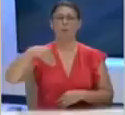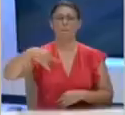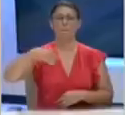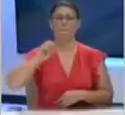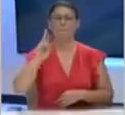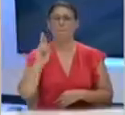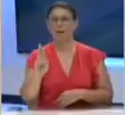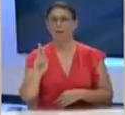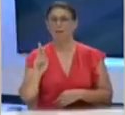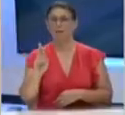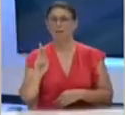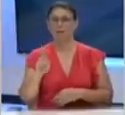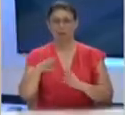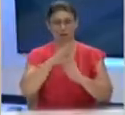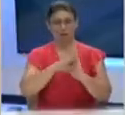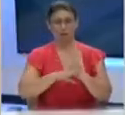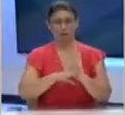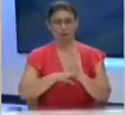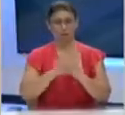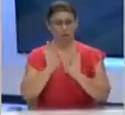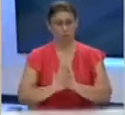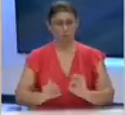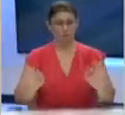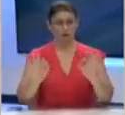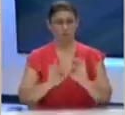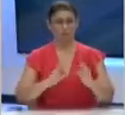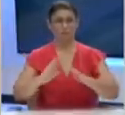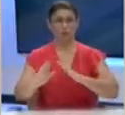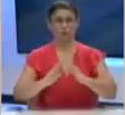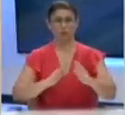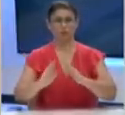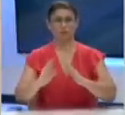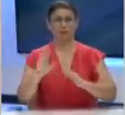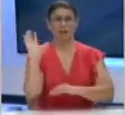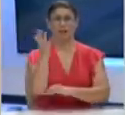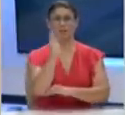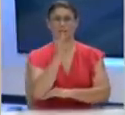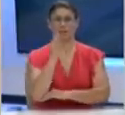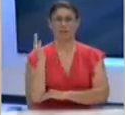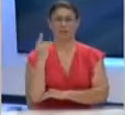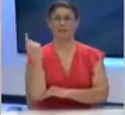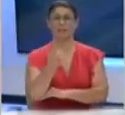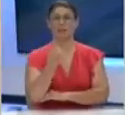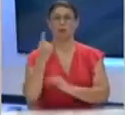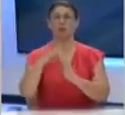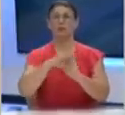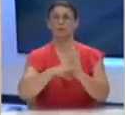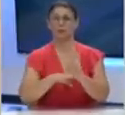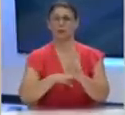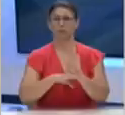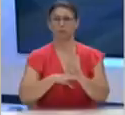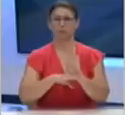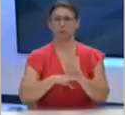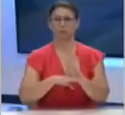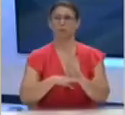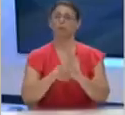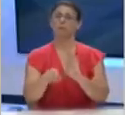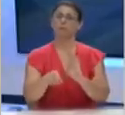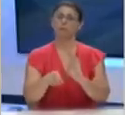Κόμματος? Ο κανονισμός προβλέπει μεταξύ άλλων και την προστασία δασικών οικοσυστημάτων, τη φύτευση στην